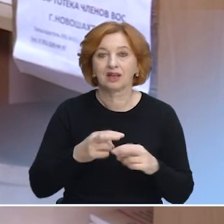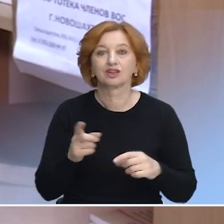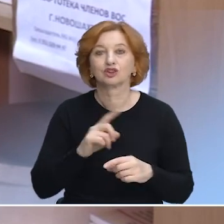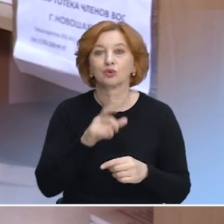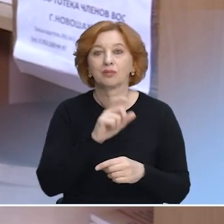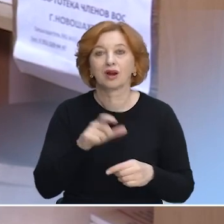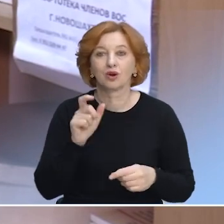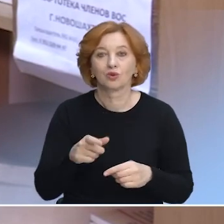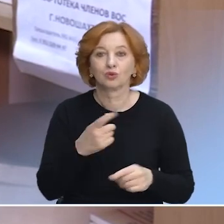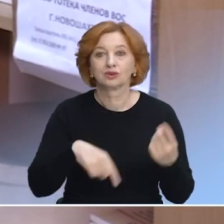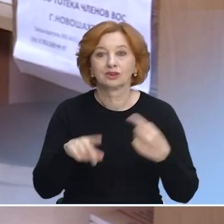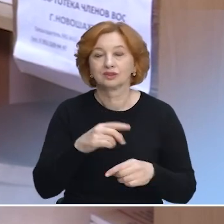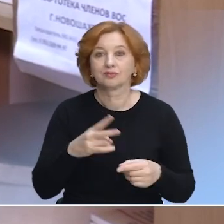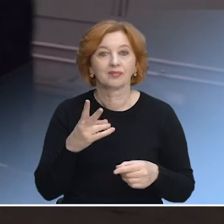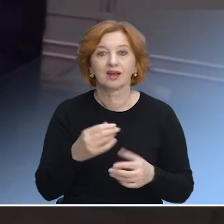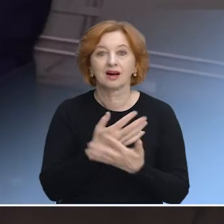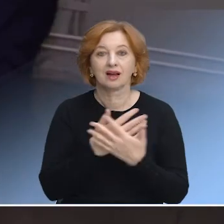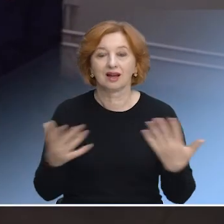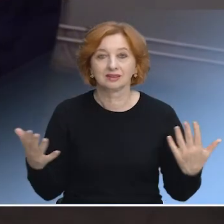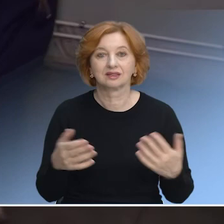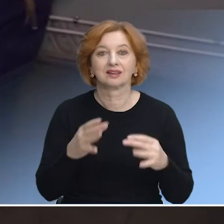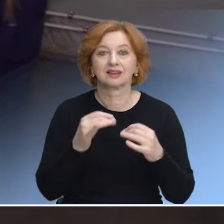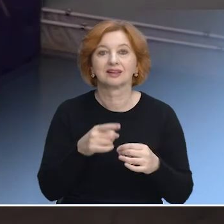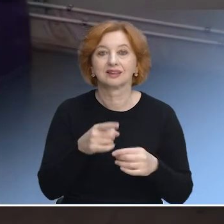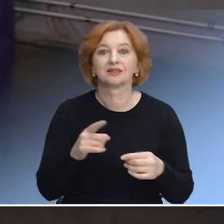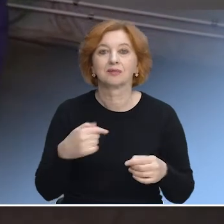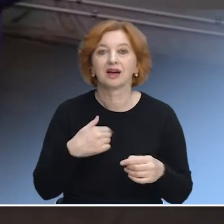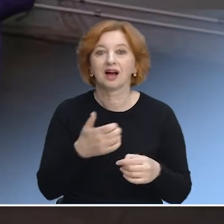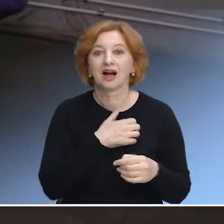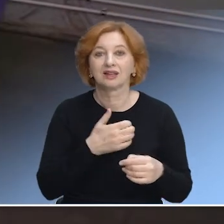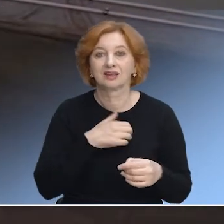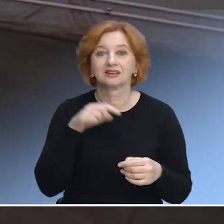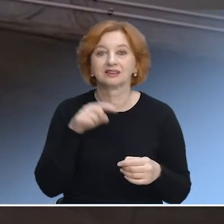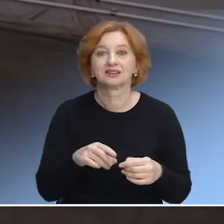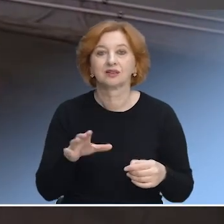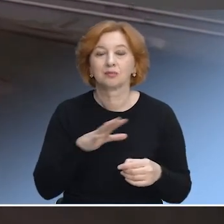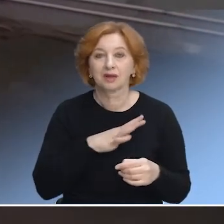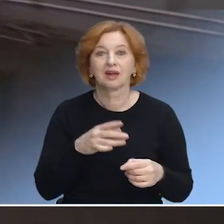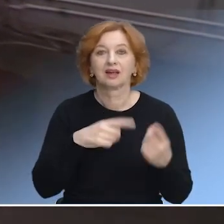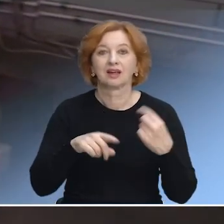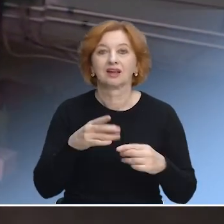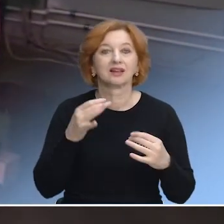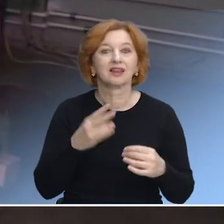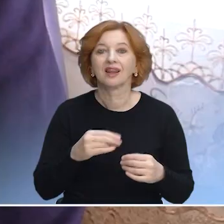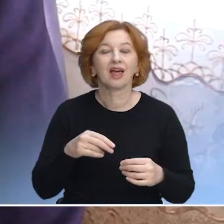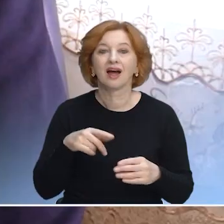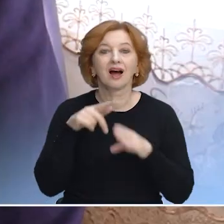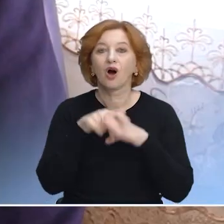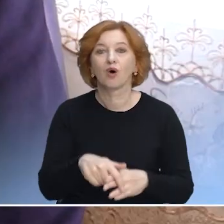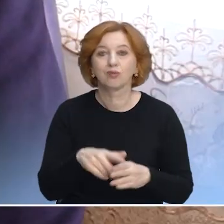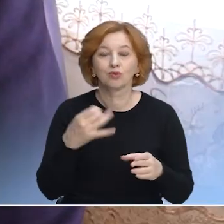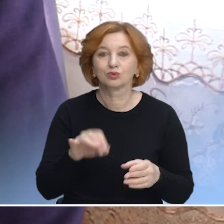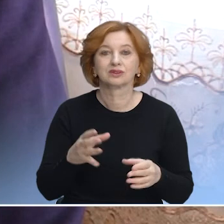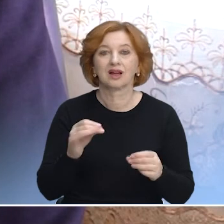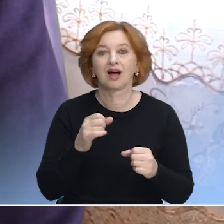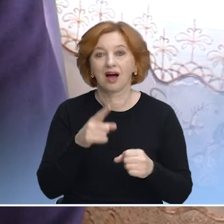выжить практически нереально. Мы бы хотели, чтобы мы были не обузой, а чтобы мы были партнерами